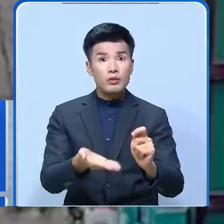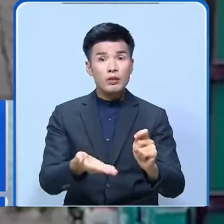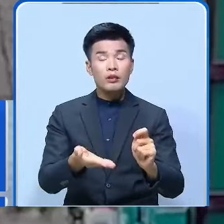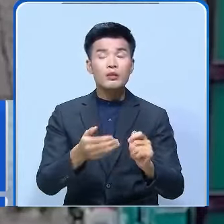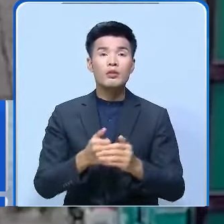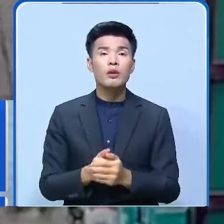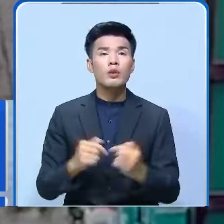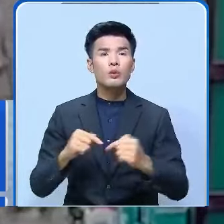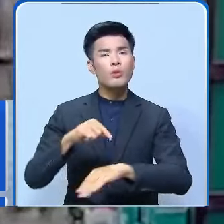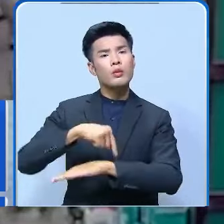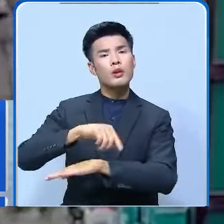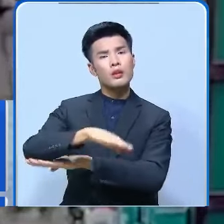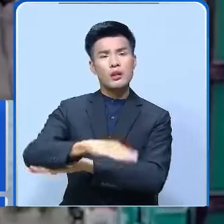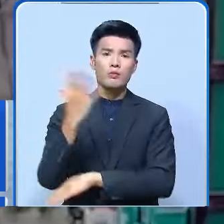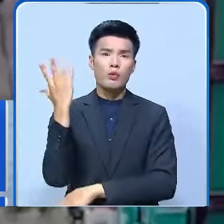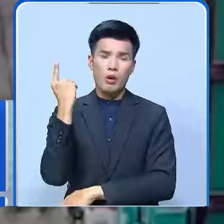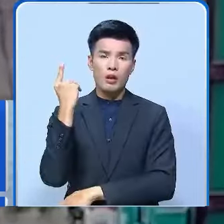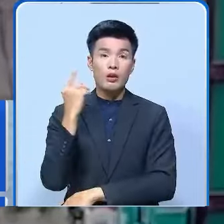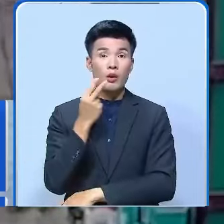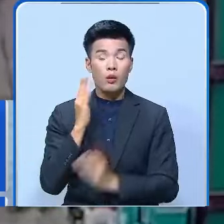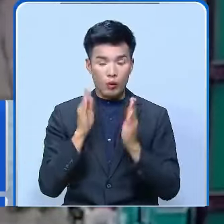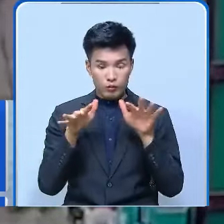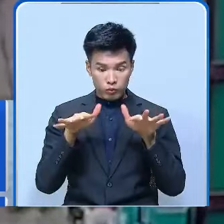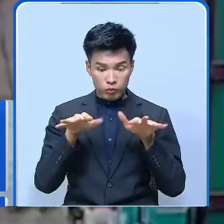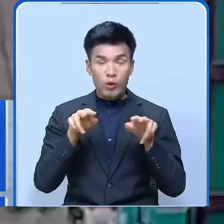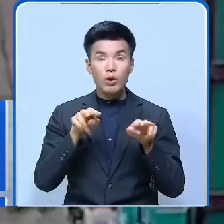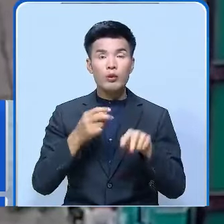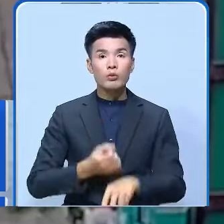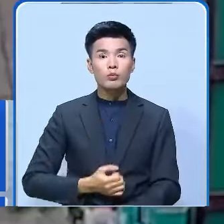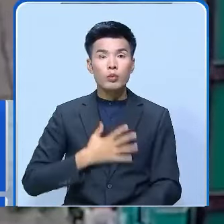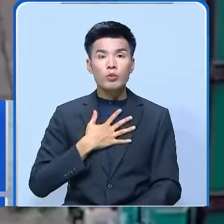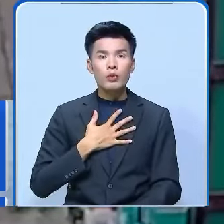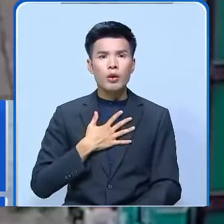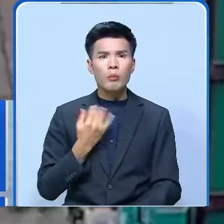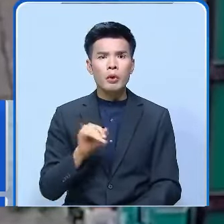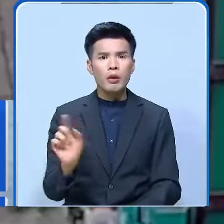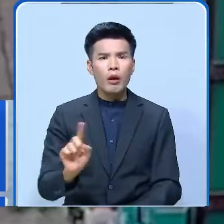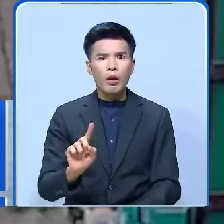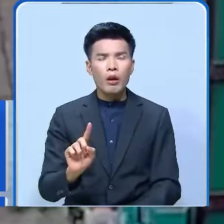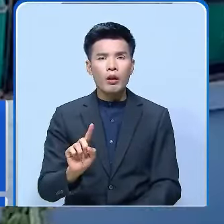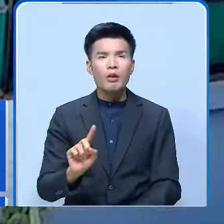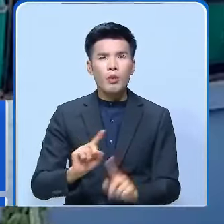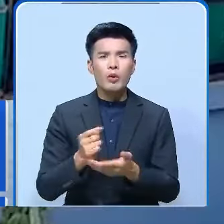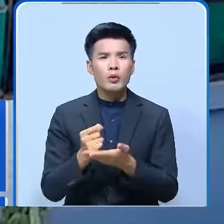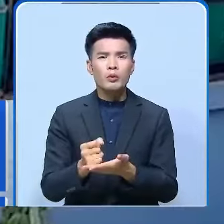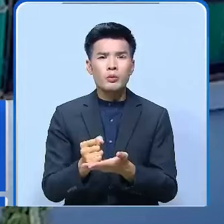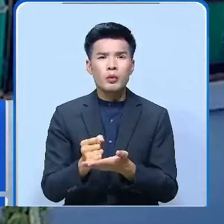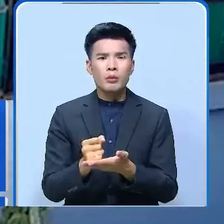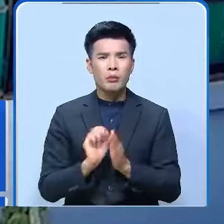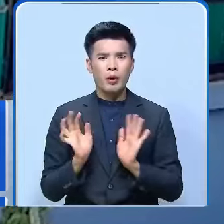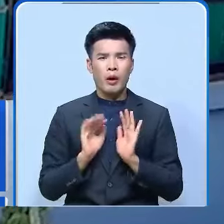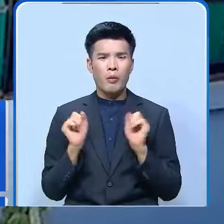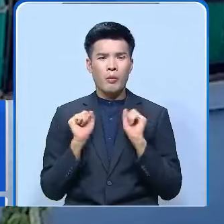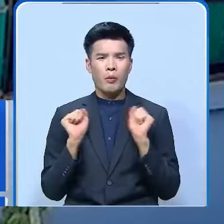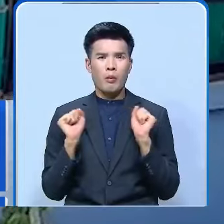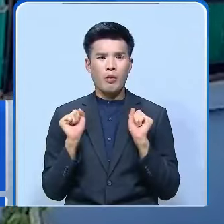รีเมื่อช่วงเย็นวันนี้นะคะท่ามกลางชาวบ้านที่อยู่ในพื้นที่อุ๊ยตกอกตกใจมันเกิดอะไรขึ้นแต่ก็ไม่มีใครหรอกกล้าเข้าไปช่วยเนาะ